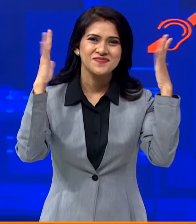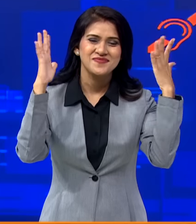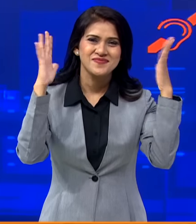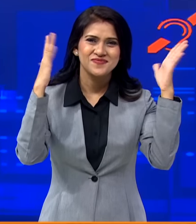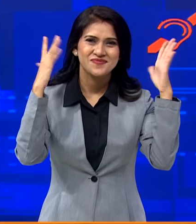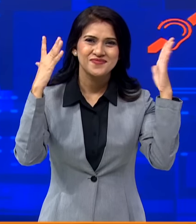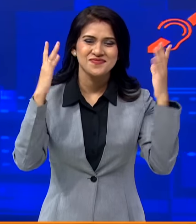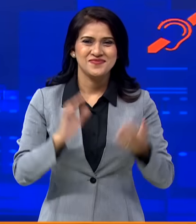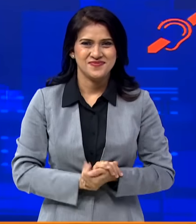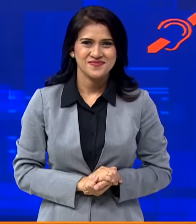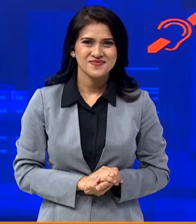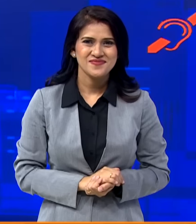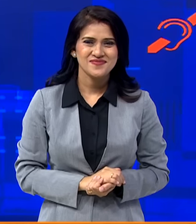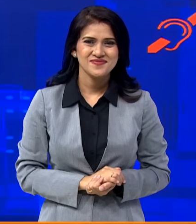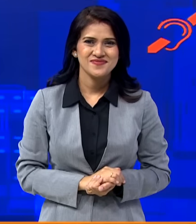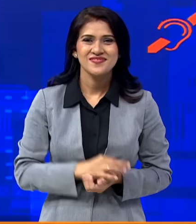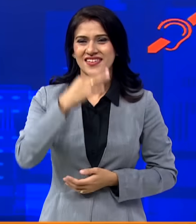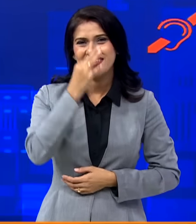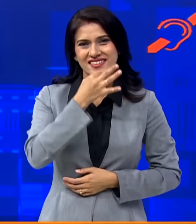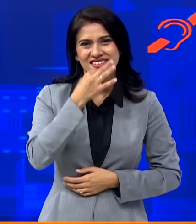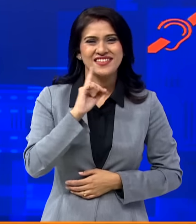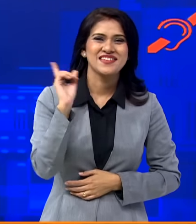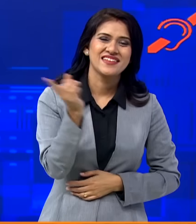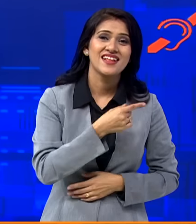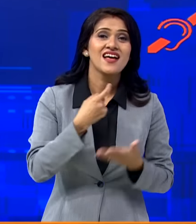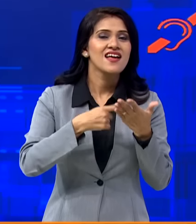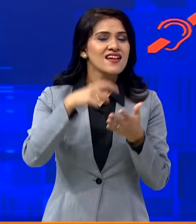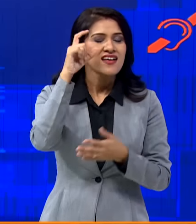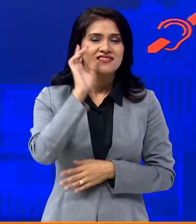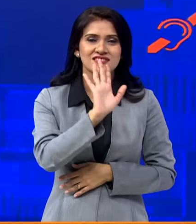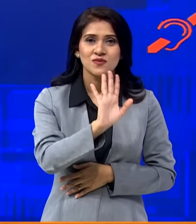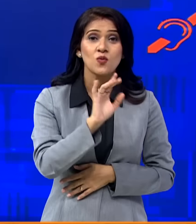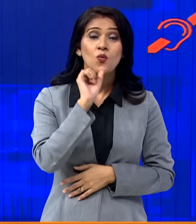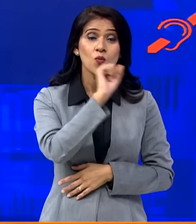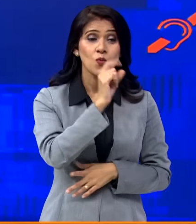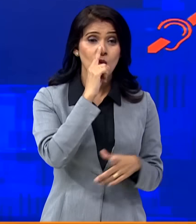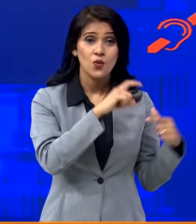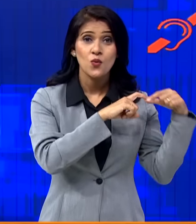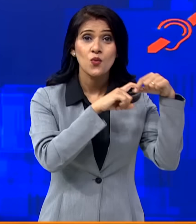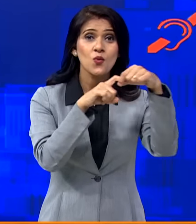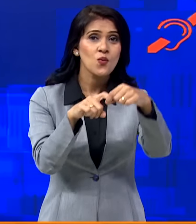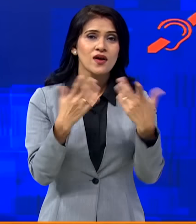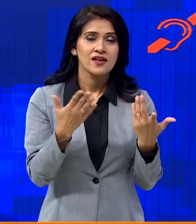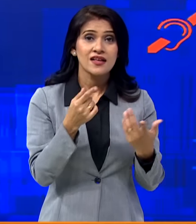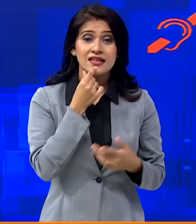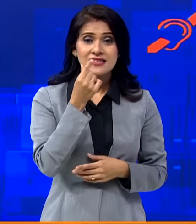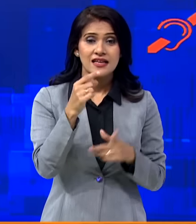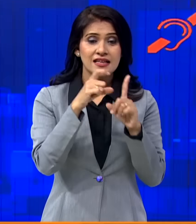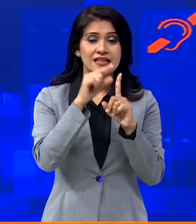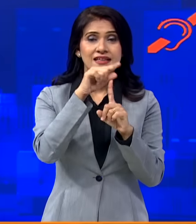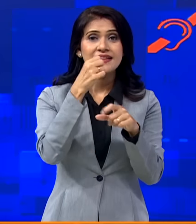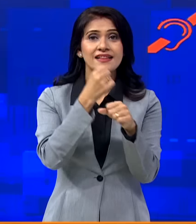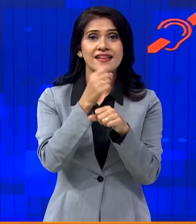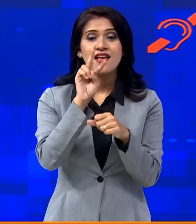जा आचार्य जी उनके सवाल का तात्पर्य य था था जब दिग्ज सिंह यह कहते हैं